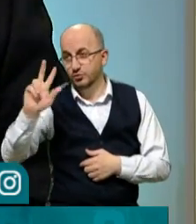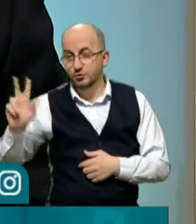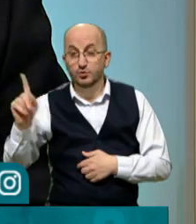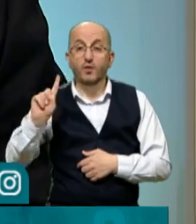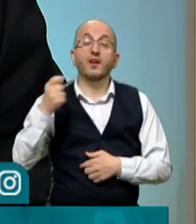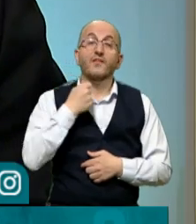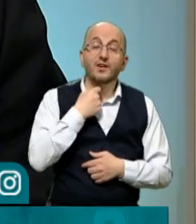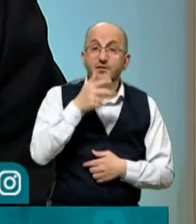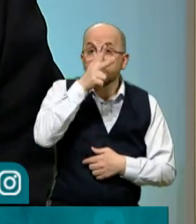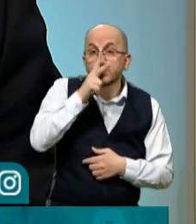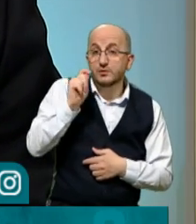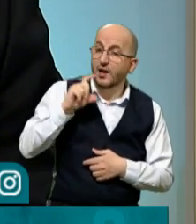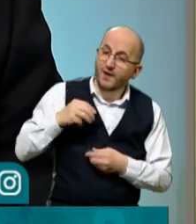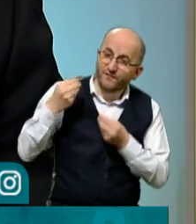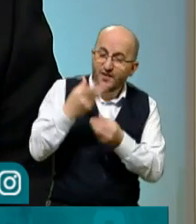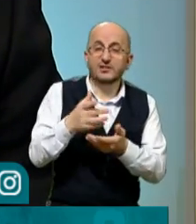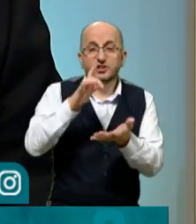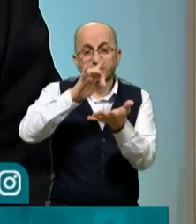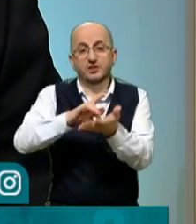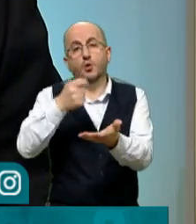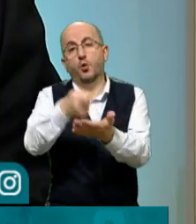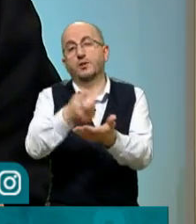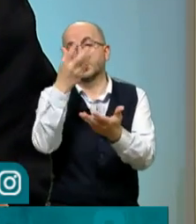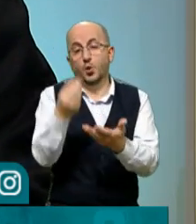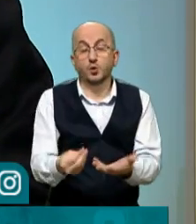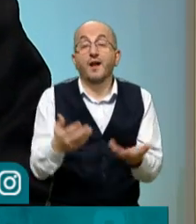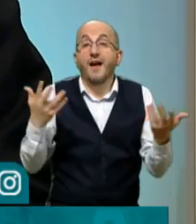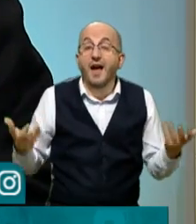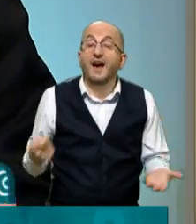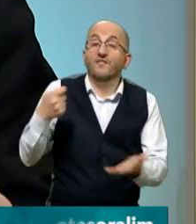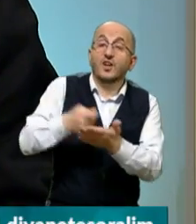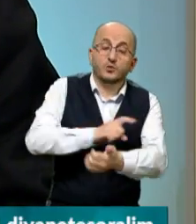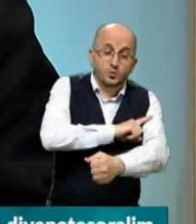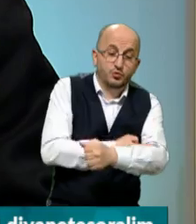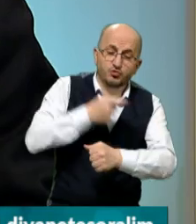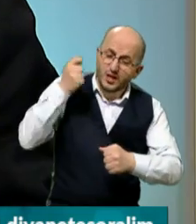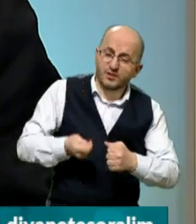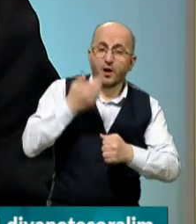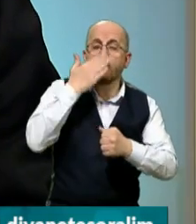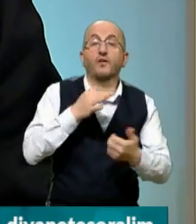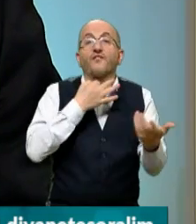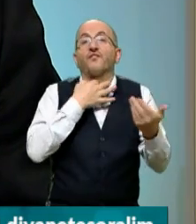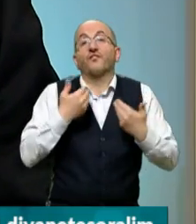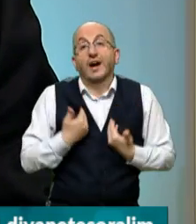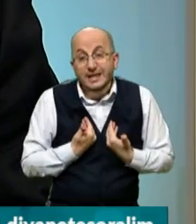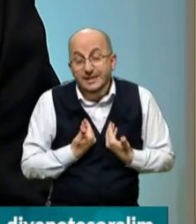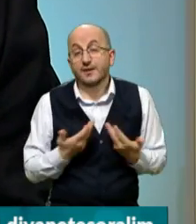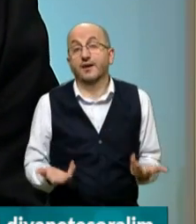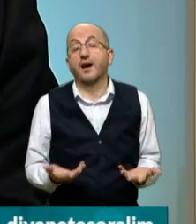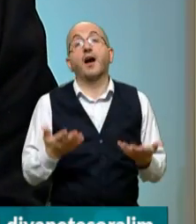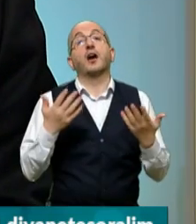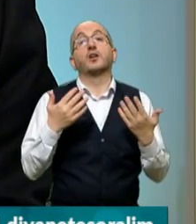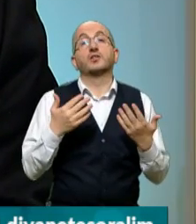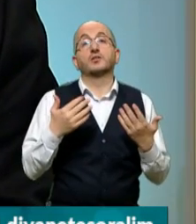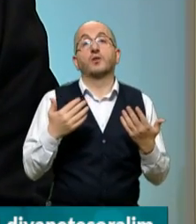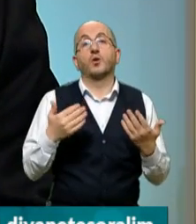fakire 300 lirayı verdiğinde kefaret yerine gelmiş olur. Eğer verecek gücü gerçekten yoksa, imkanı yoksa o zaman